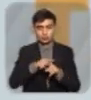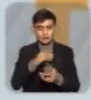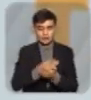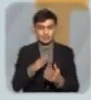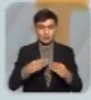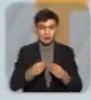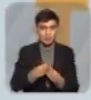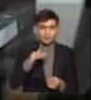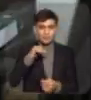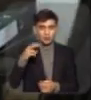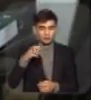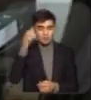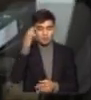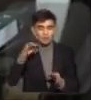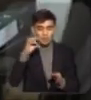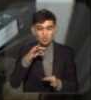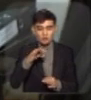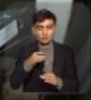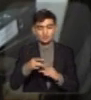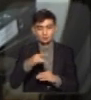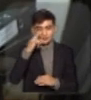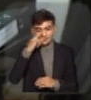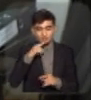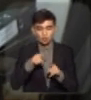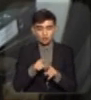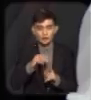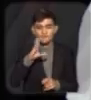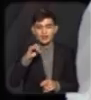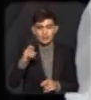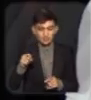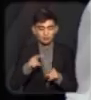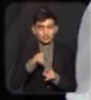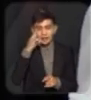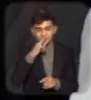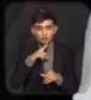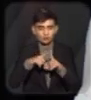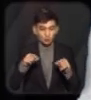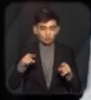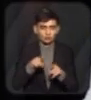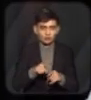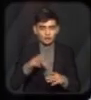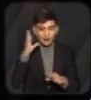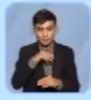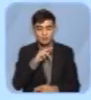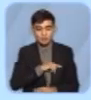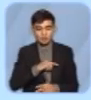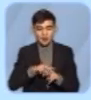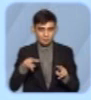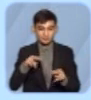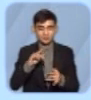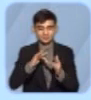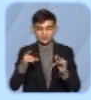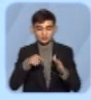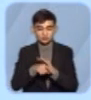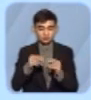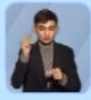формы образования в республике Вера Садыкова. Она добивается того, чтобы и казахстанские школы могли работать по такому же принципу.